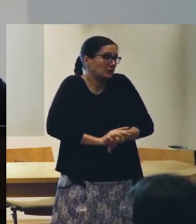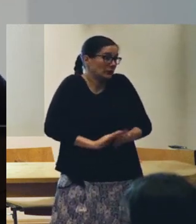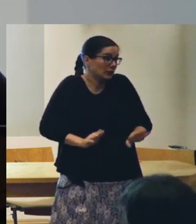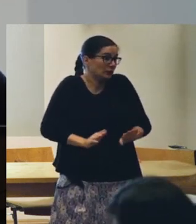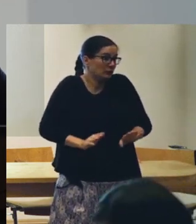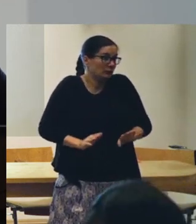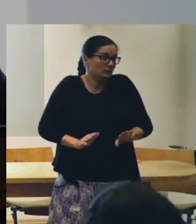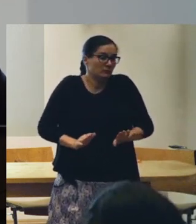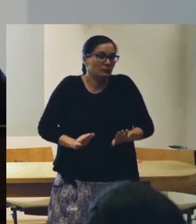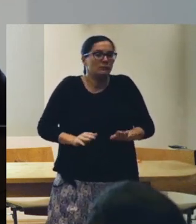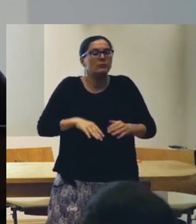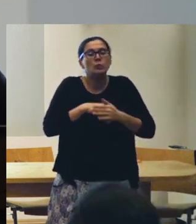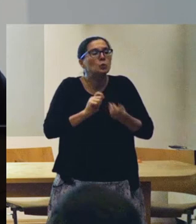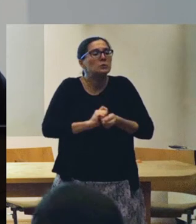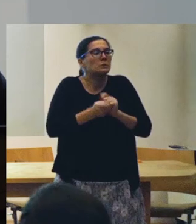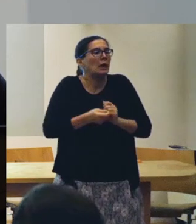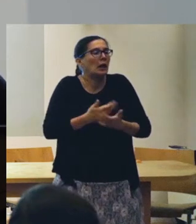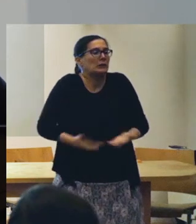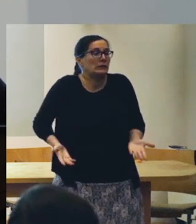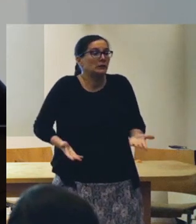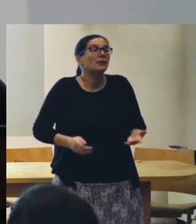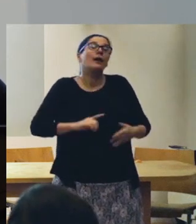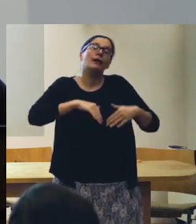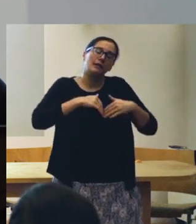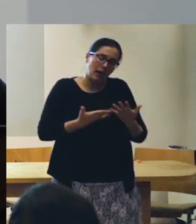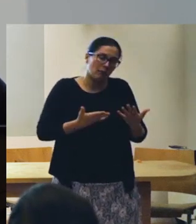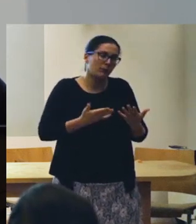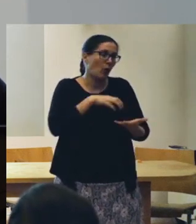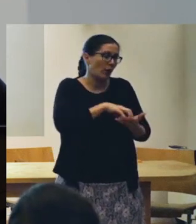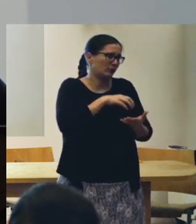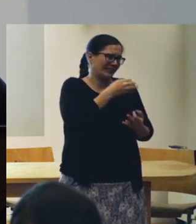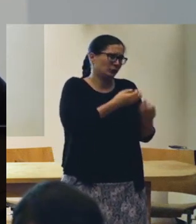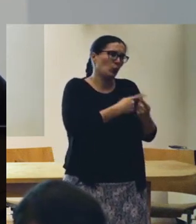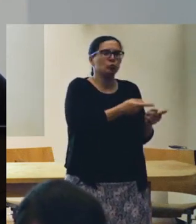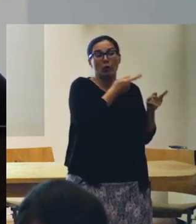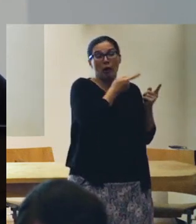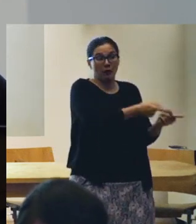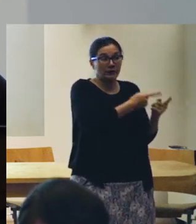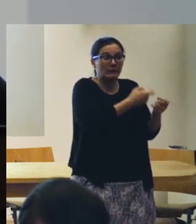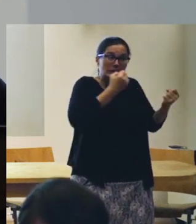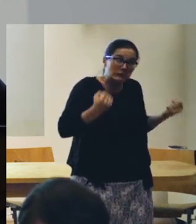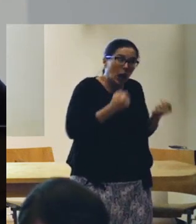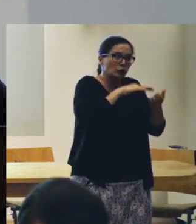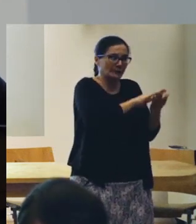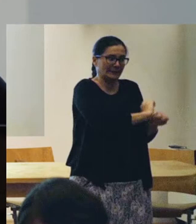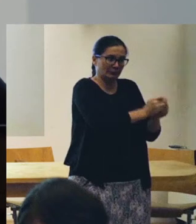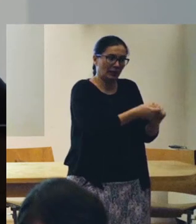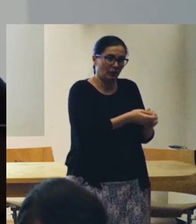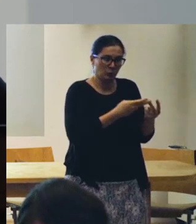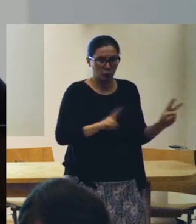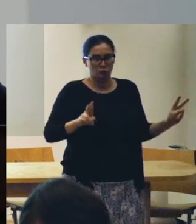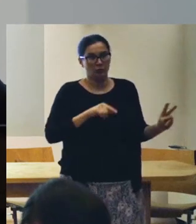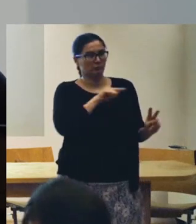a tedy jsou za ně nějakým způsobem zodpovědné, anebo se je pokoušejí změnit. Tahle ta